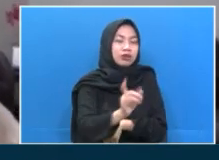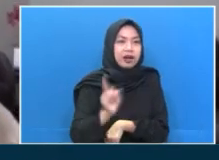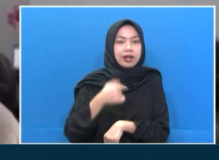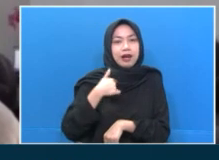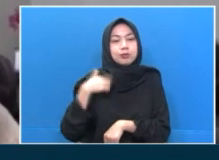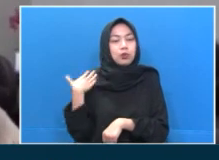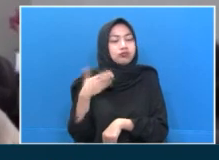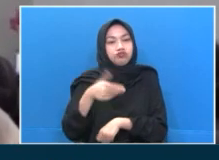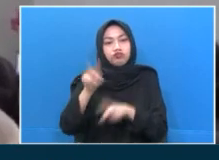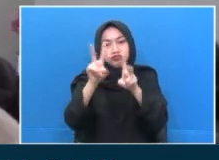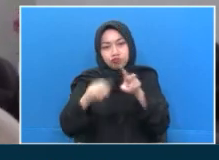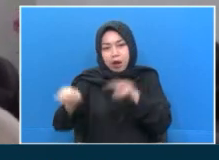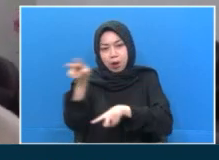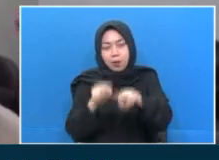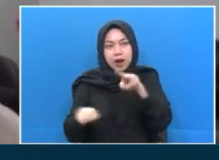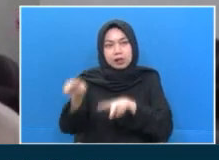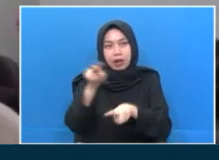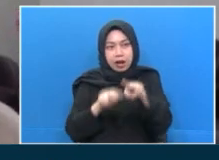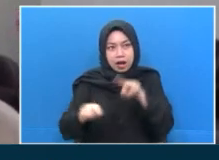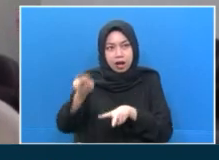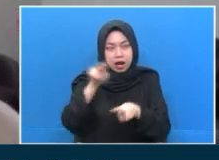pengawasan untuk memastikan bahwa